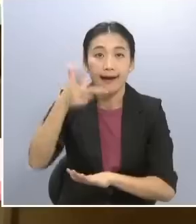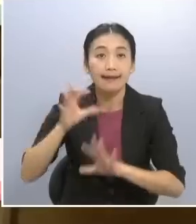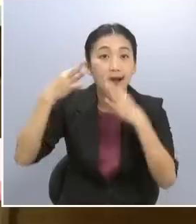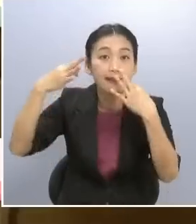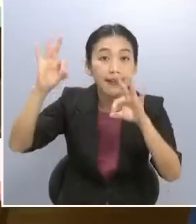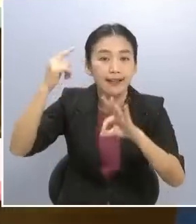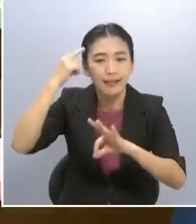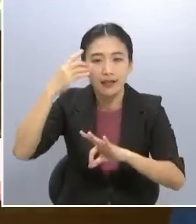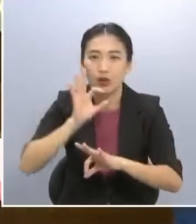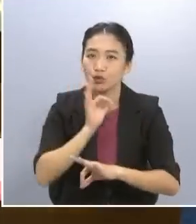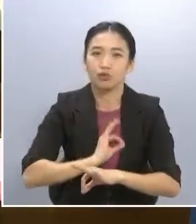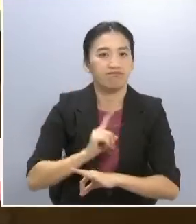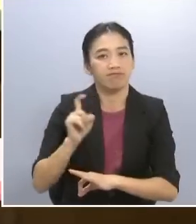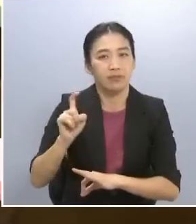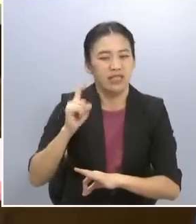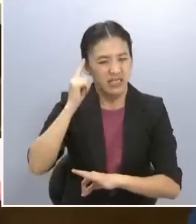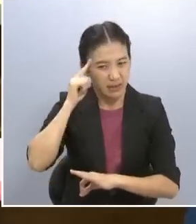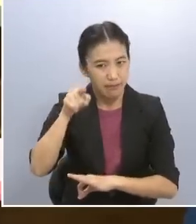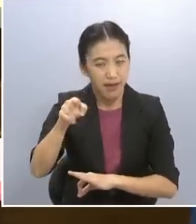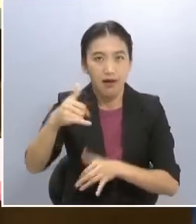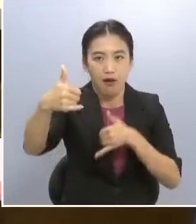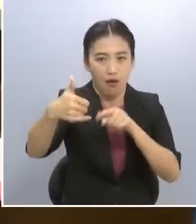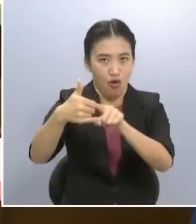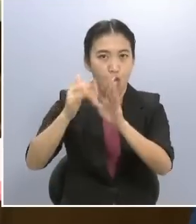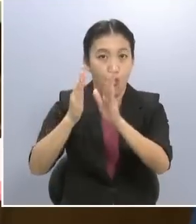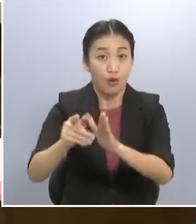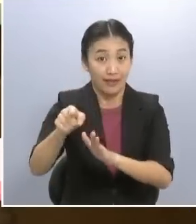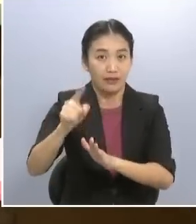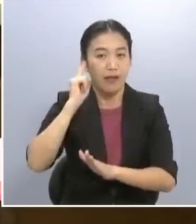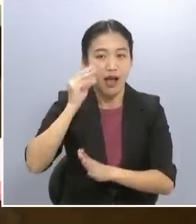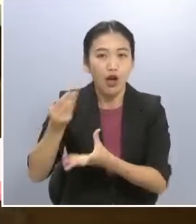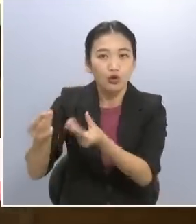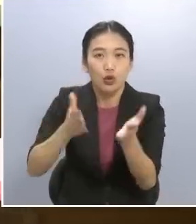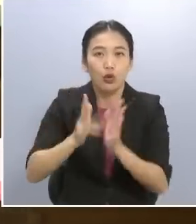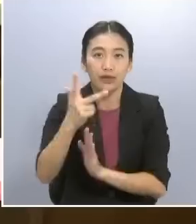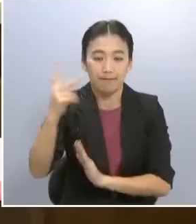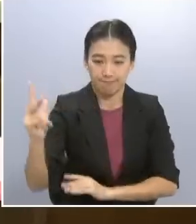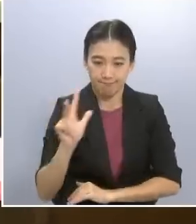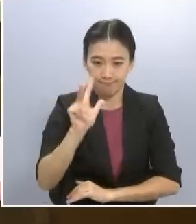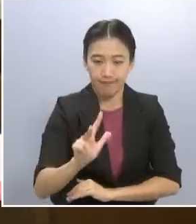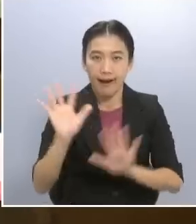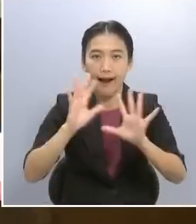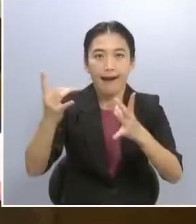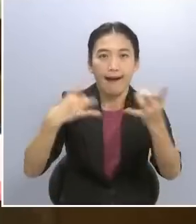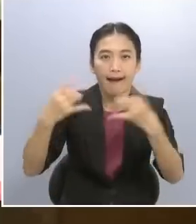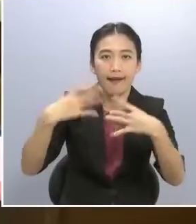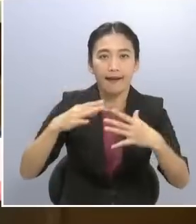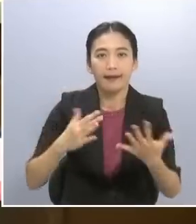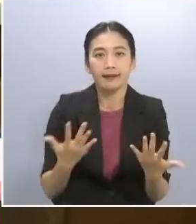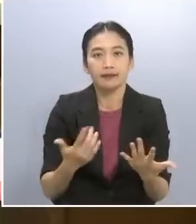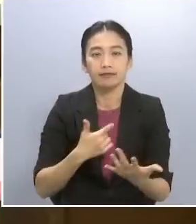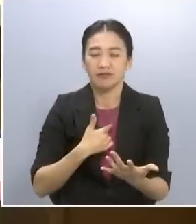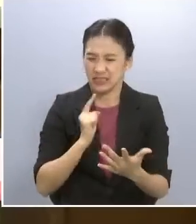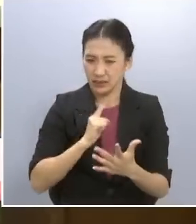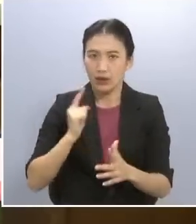าและการพบกับเจ้าหน้าที่สาธารณสุขก็ยังไม่ทันได้เจรจากันเลยคุณชูวิทย์แกก็โวยขึ้นมาก่อนนะฮะจนเจ้า